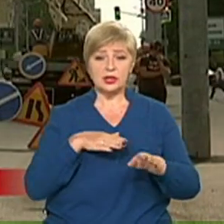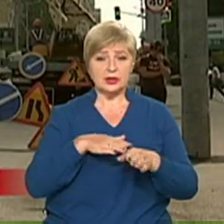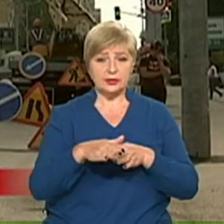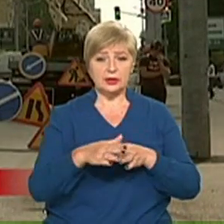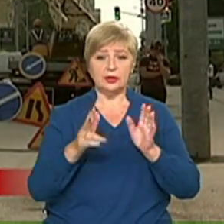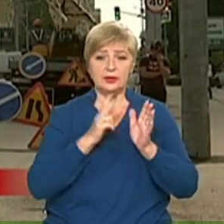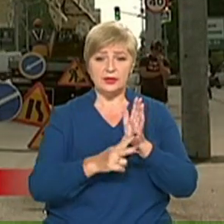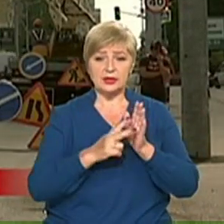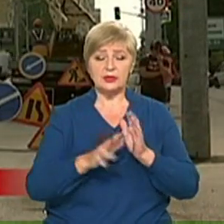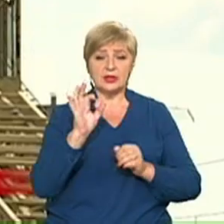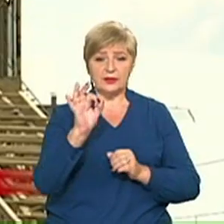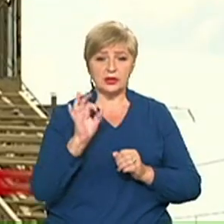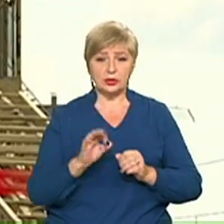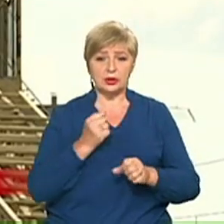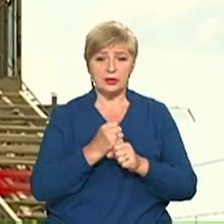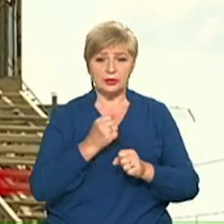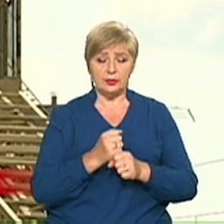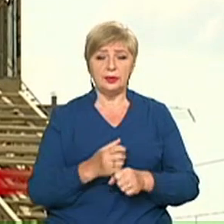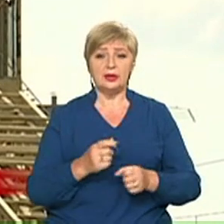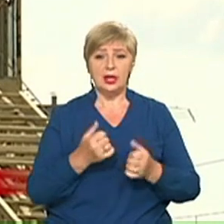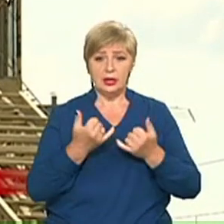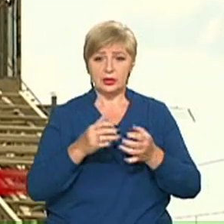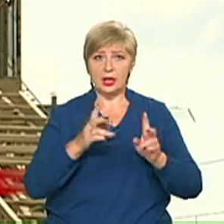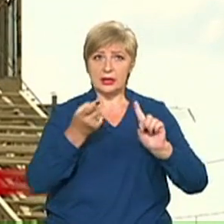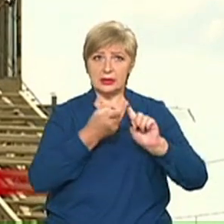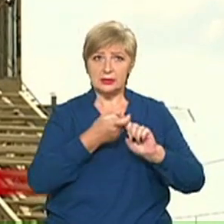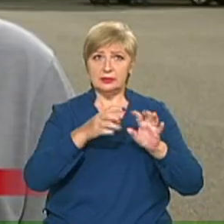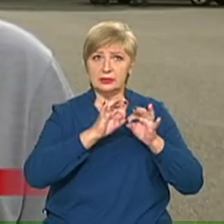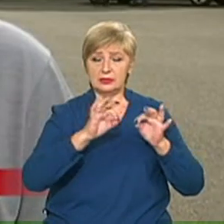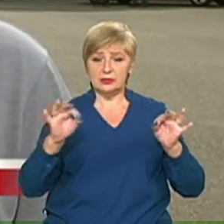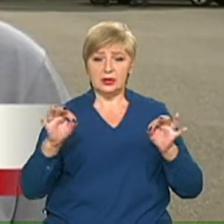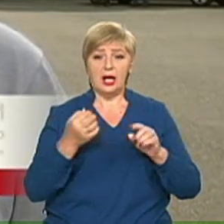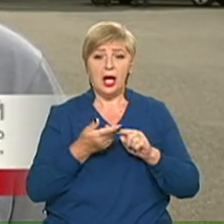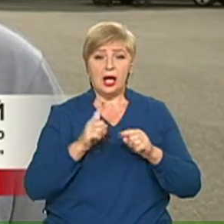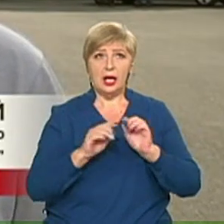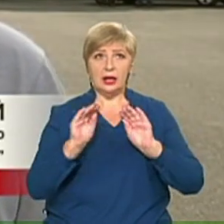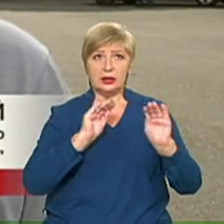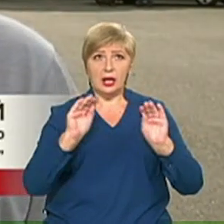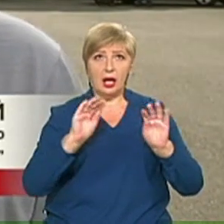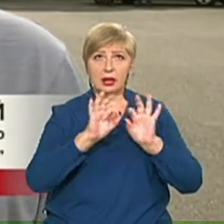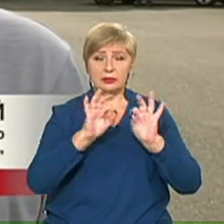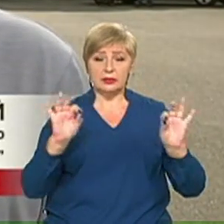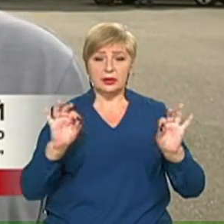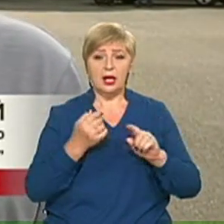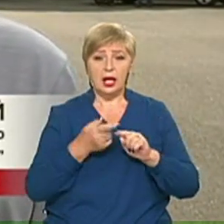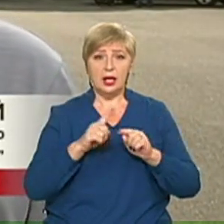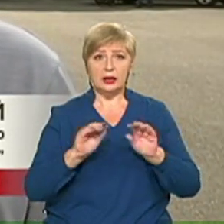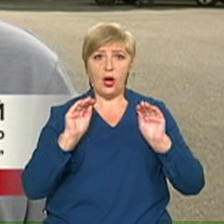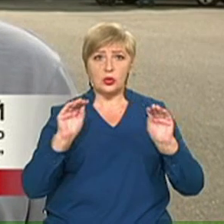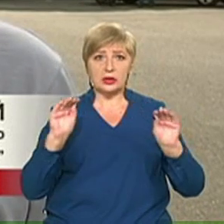виконано 80% робіт. Триває встановлення контактної мережі. Це монтаж контактної сети, це